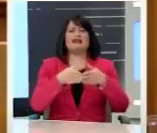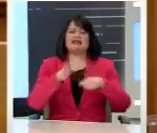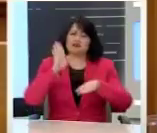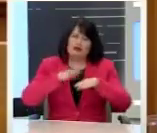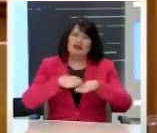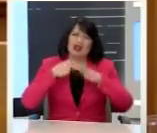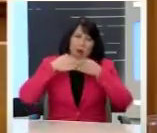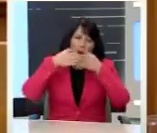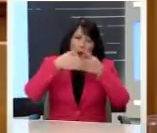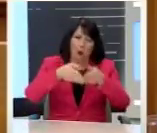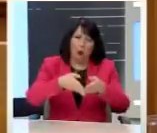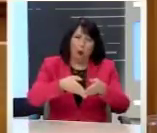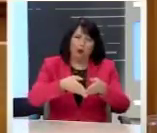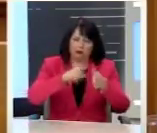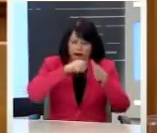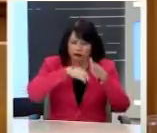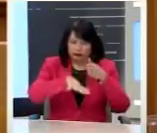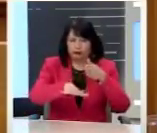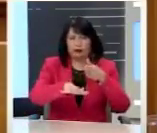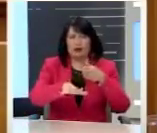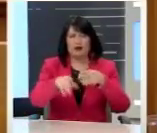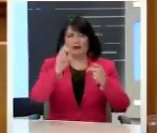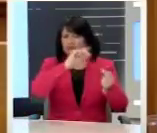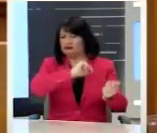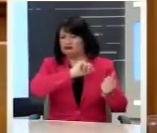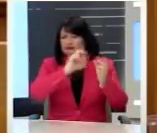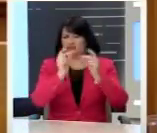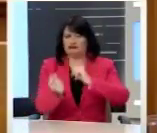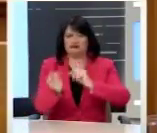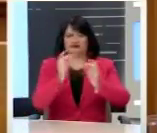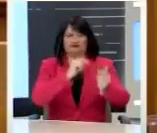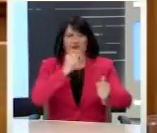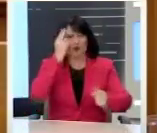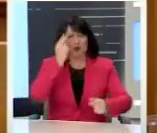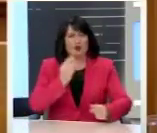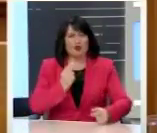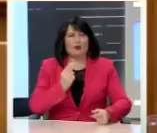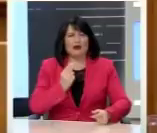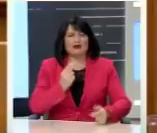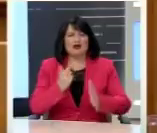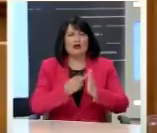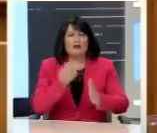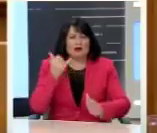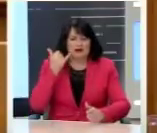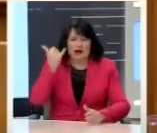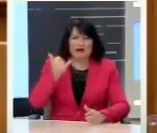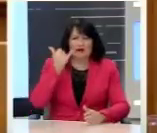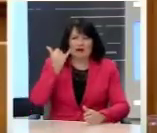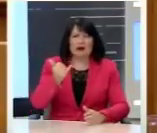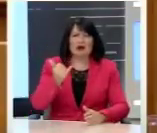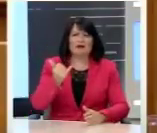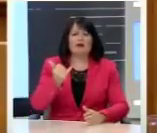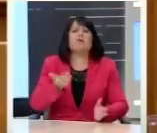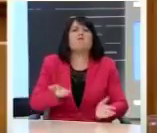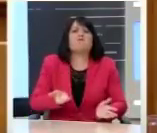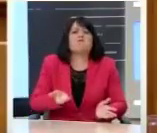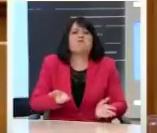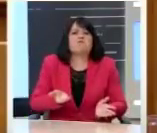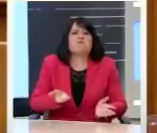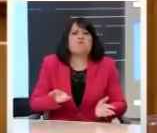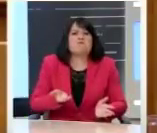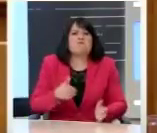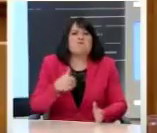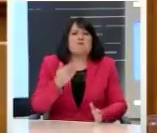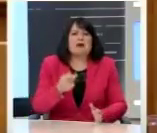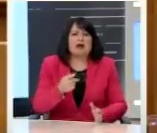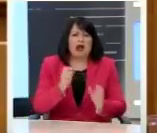καράβι και μάλιστα χόρευε και ζεμπέκικο. Τον πήρε καν 2 φορές τηλέφωνο. Δεν μπόρεσα να τον βρω. Βλέπω σε λίγο την